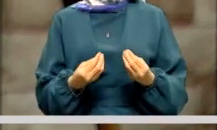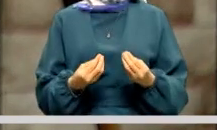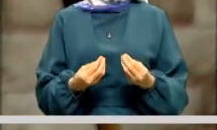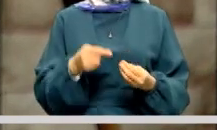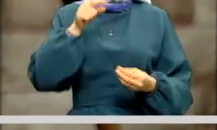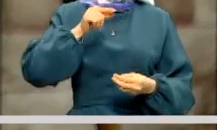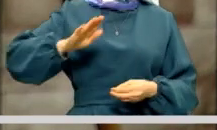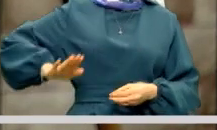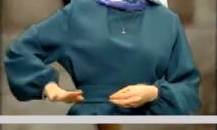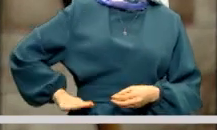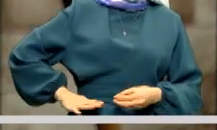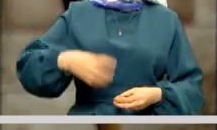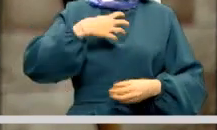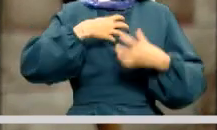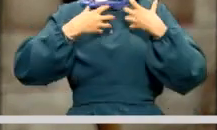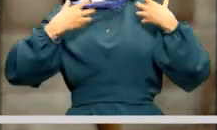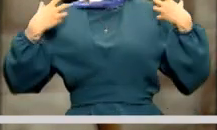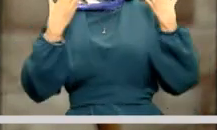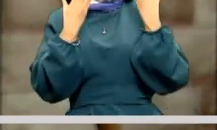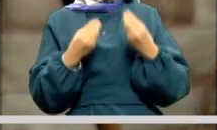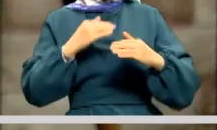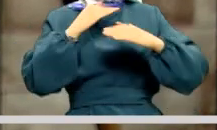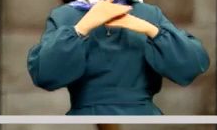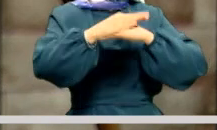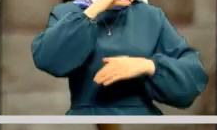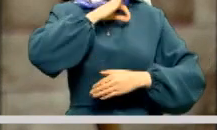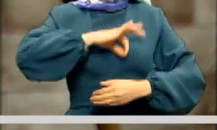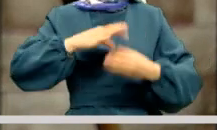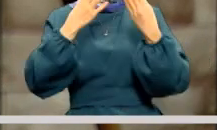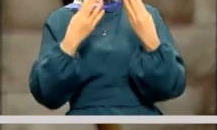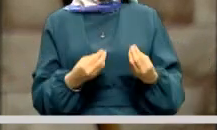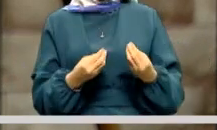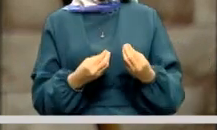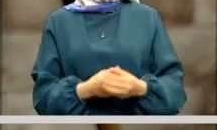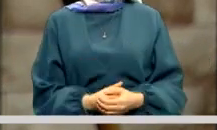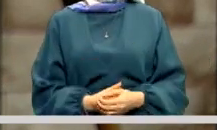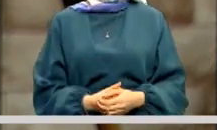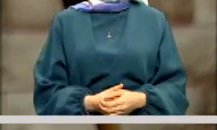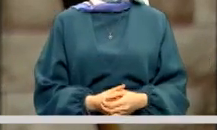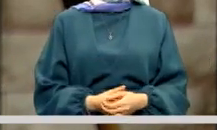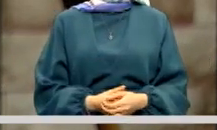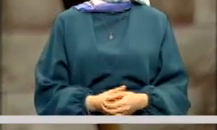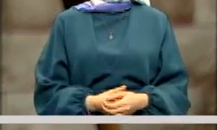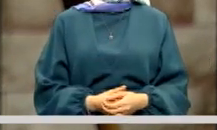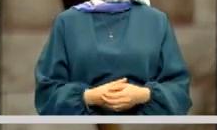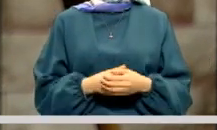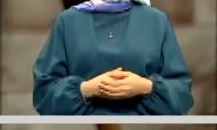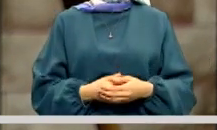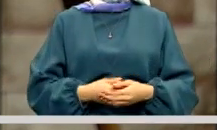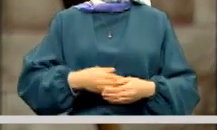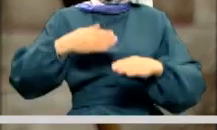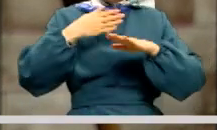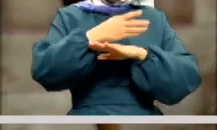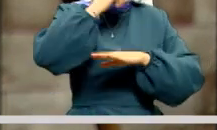bu çocuğun özgüveni olan Efendim topluma faydasını görebileceğimiz Hani dürüst devletine